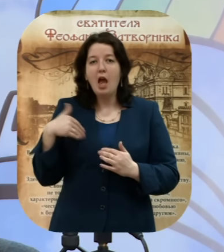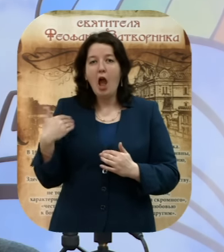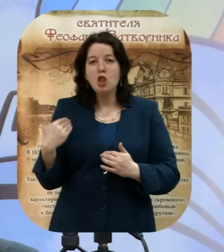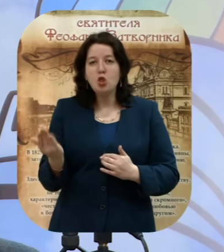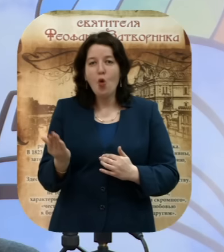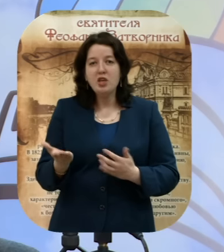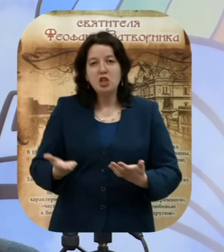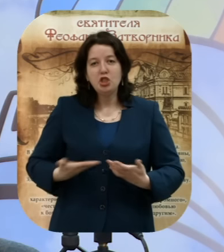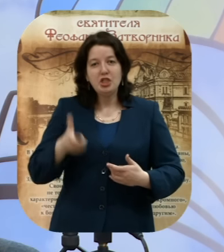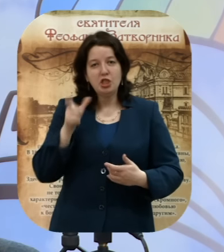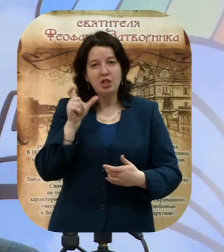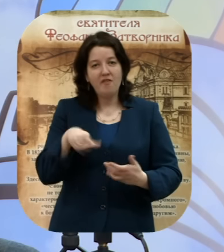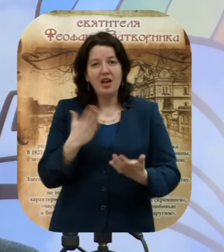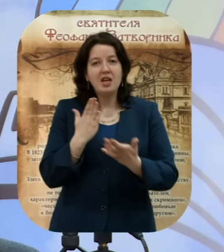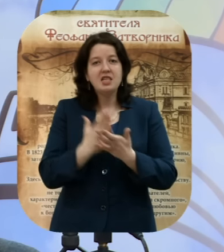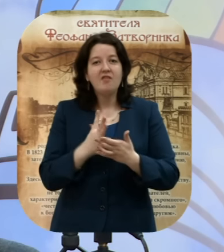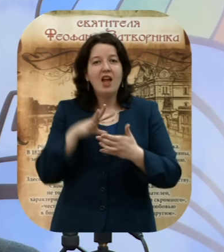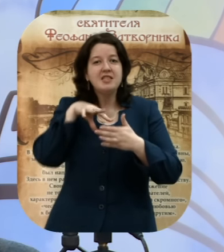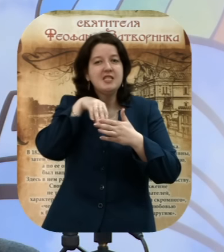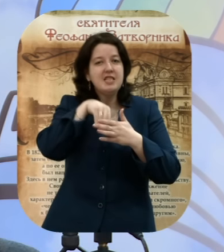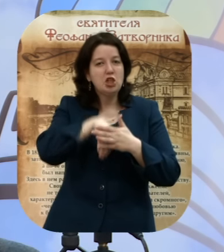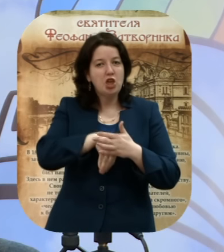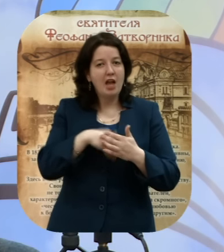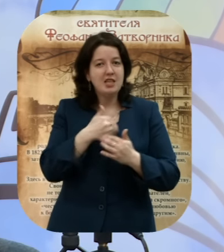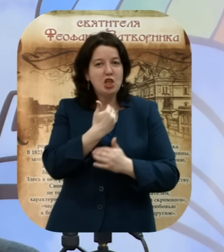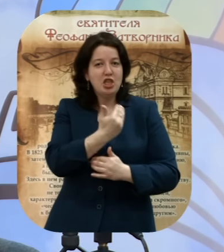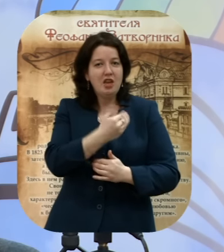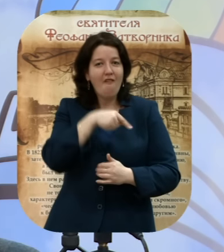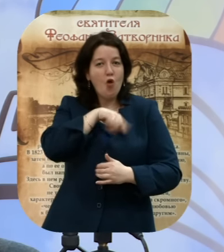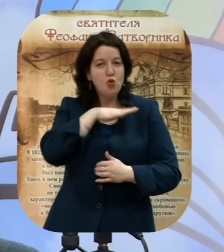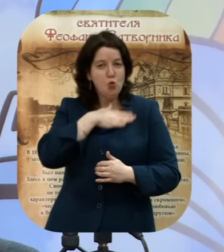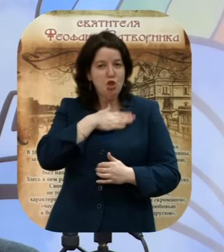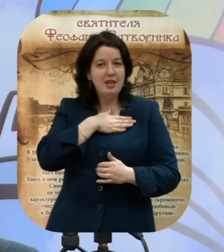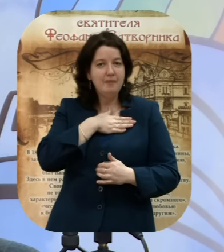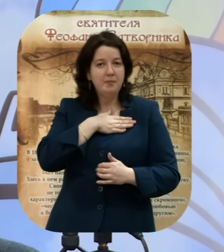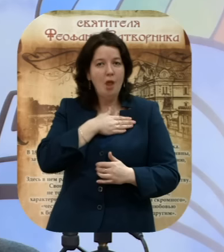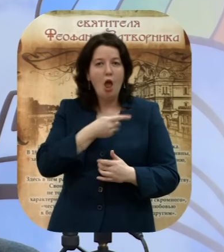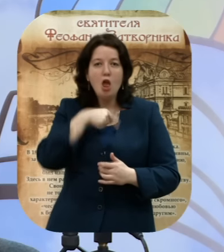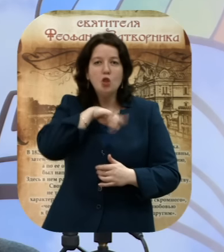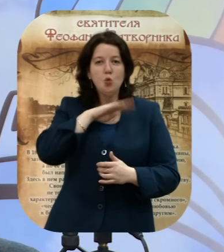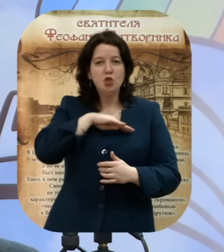именно содержание его души, души,